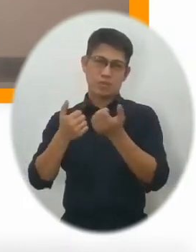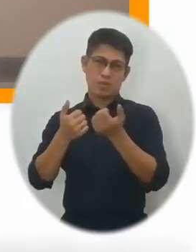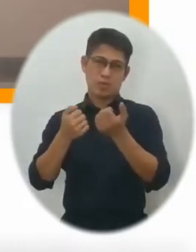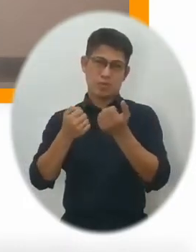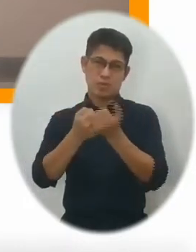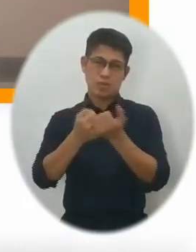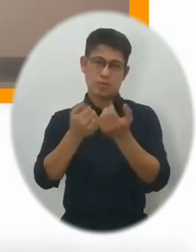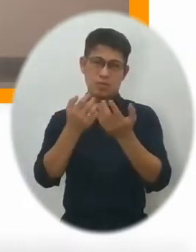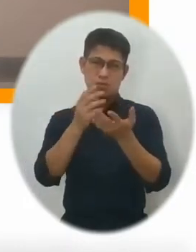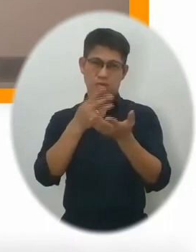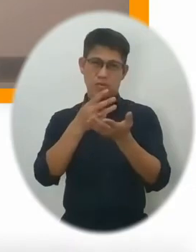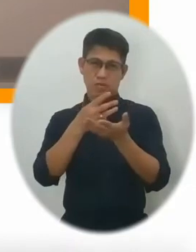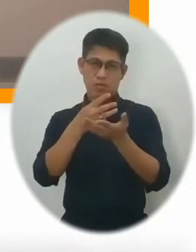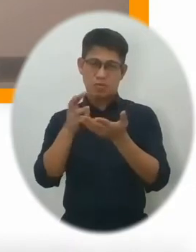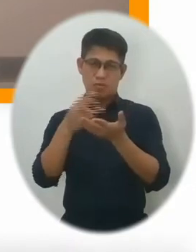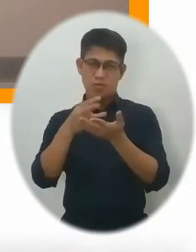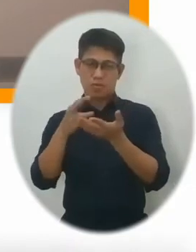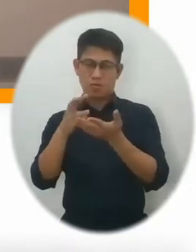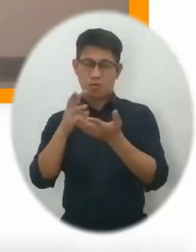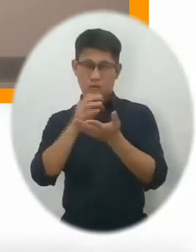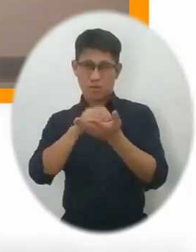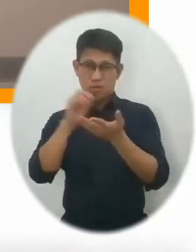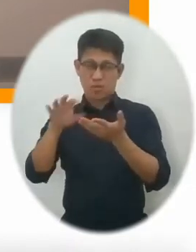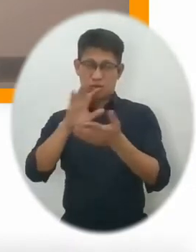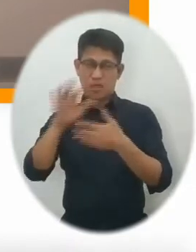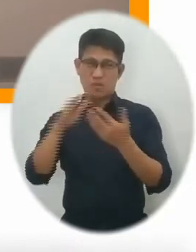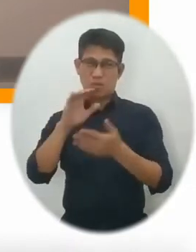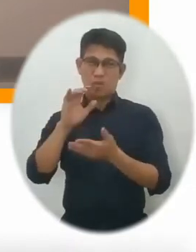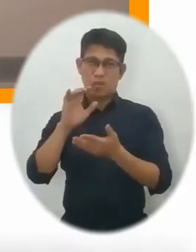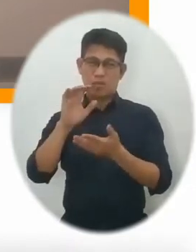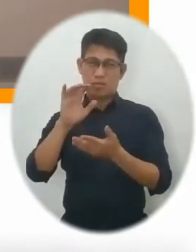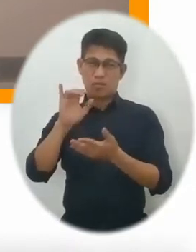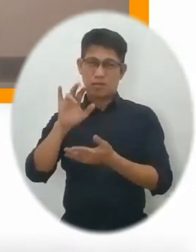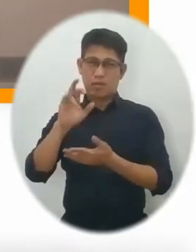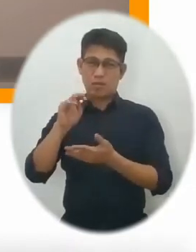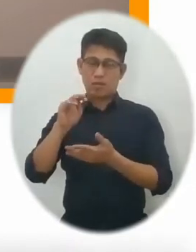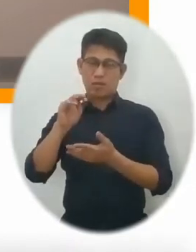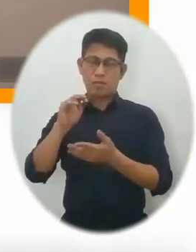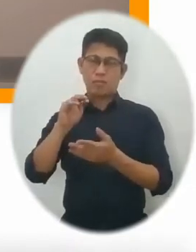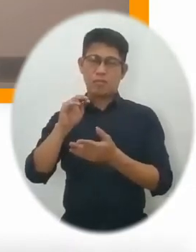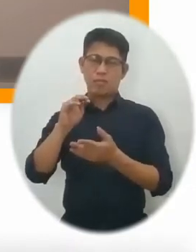para matulungan maalis ang labis na sobrang iron na bakal.